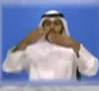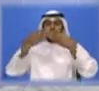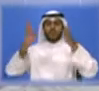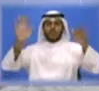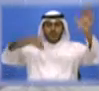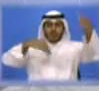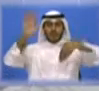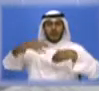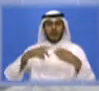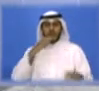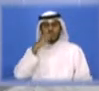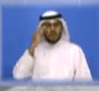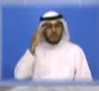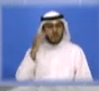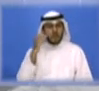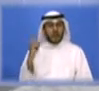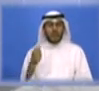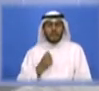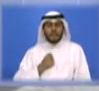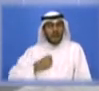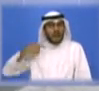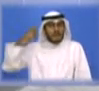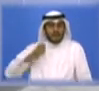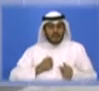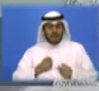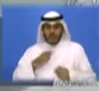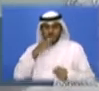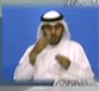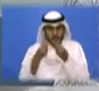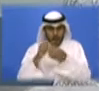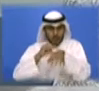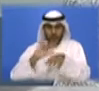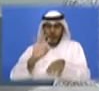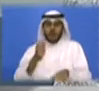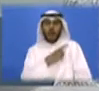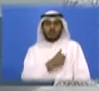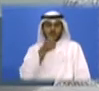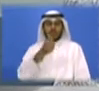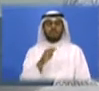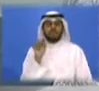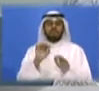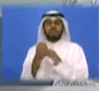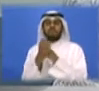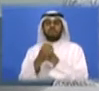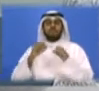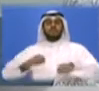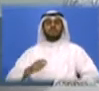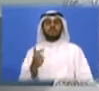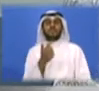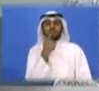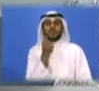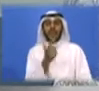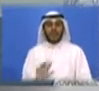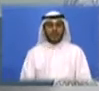وكيفية الفحص الذاتي، بالإضافة إلى توزيع كتيبات. أول يوم، يوم 21 أكتوبر، راح يكون في مركز